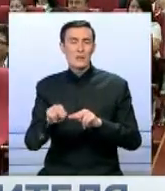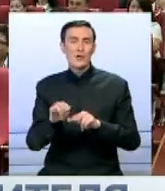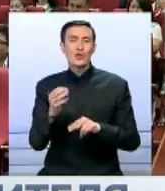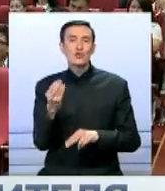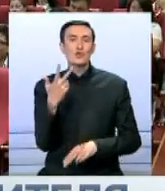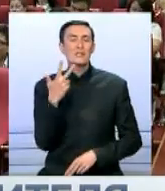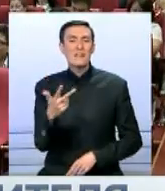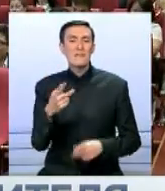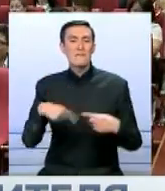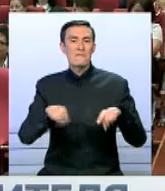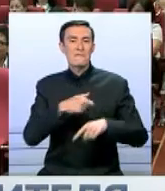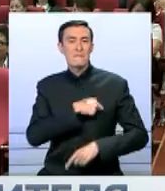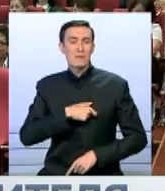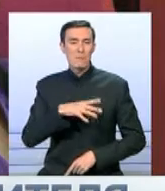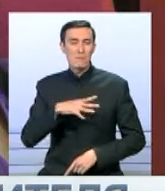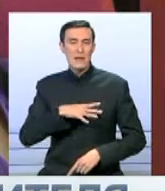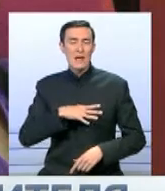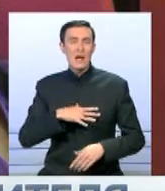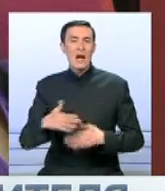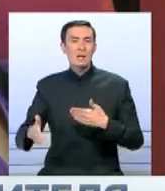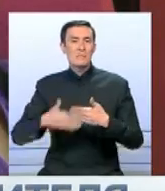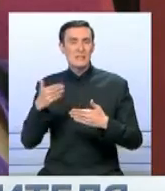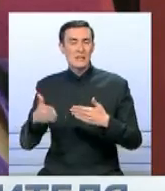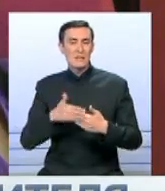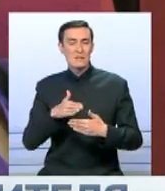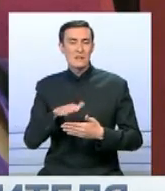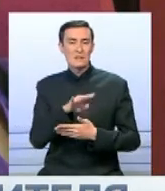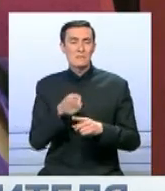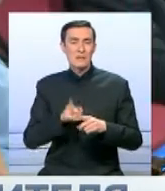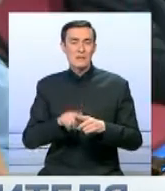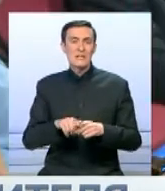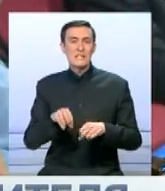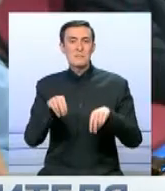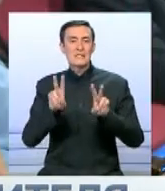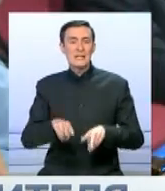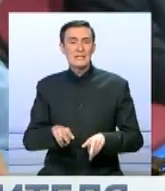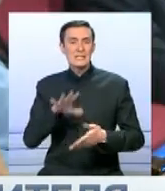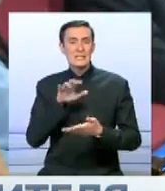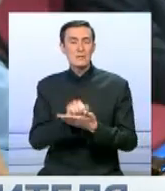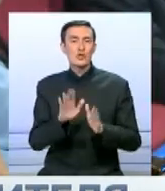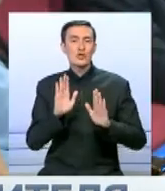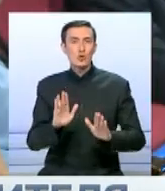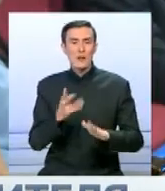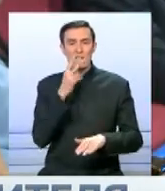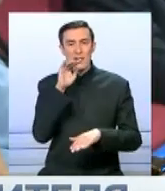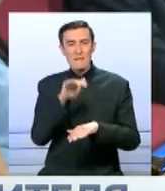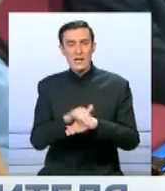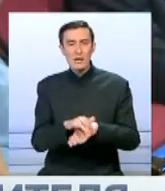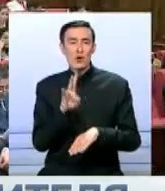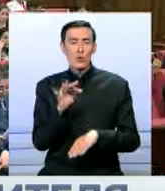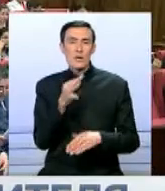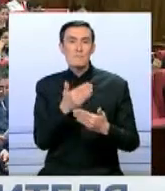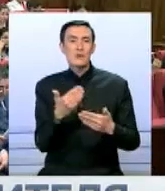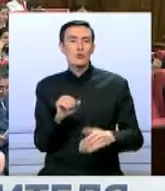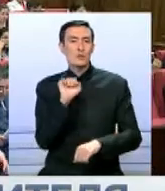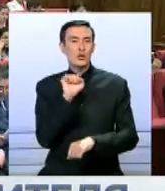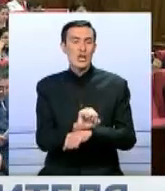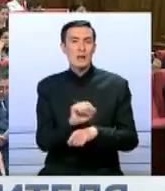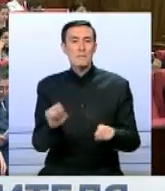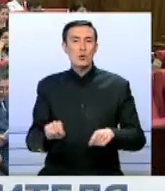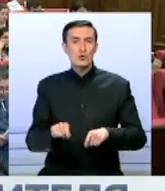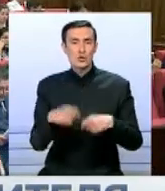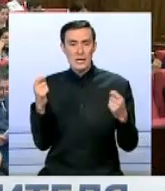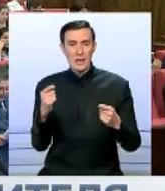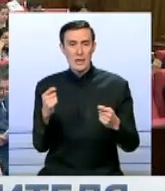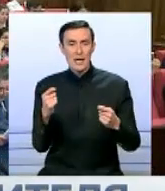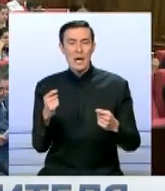трех фирм возбудили административные дела. Как заявили в ведомстве, специалисты занимаются не только выявлением, но и предупреждением